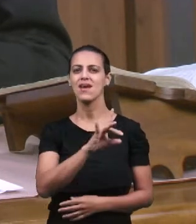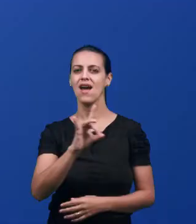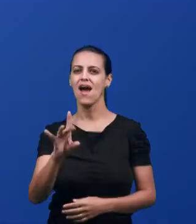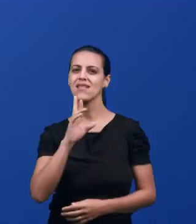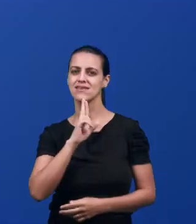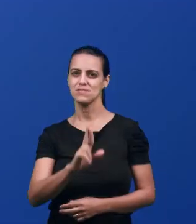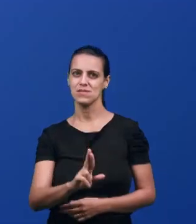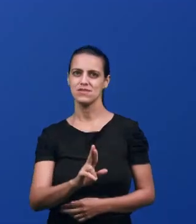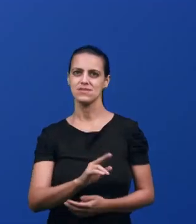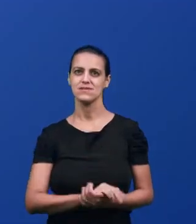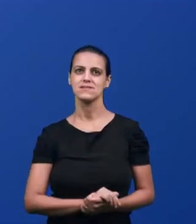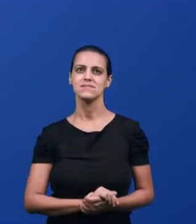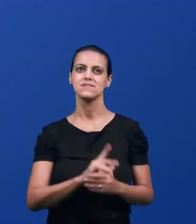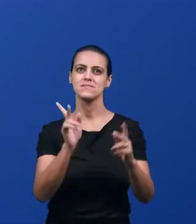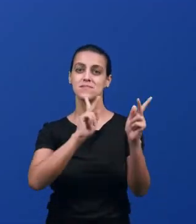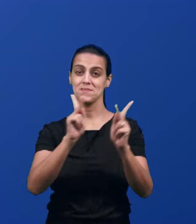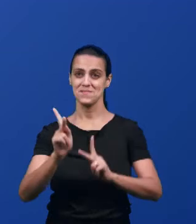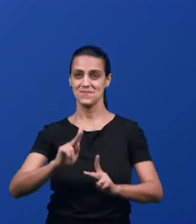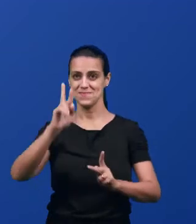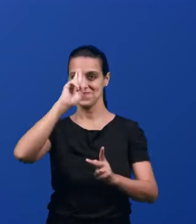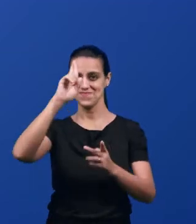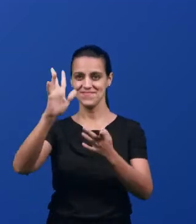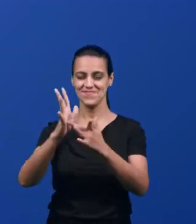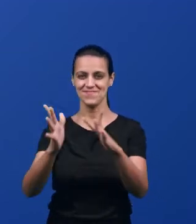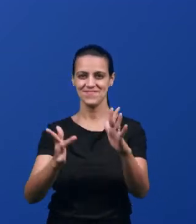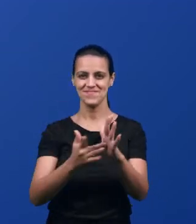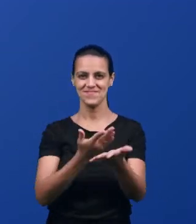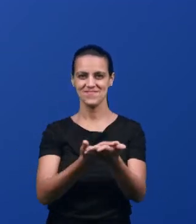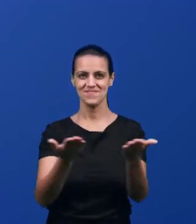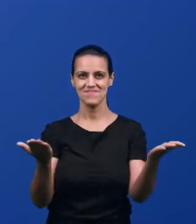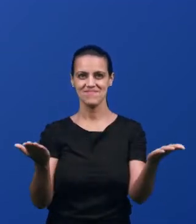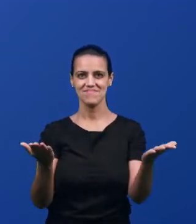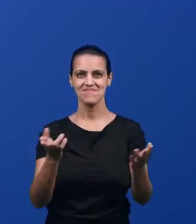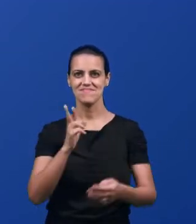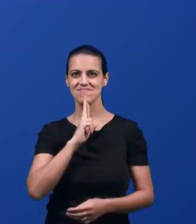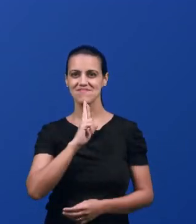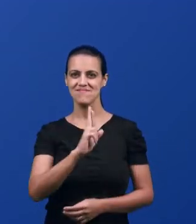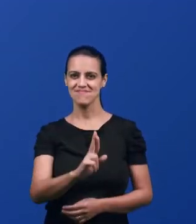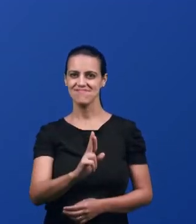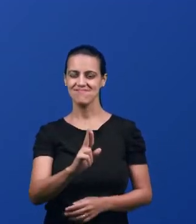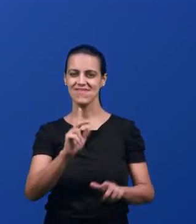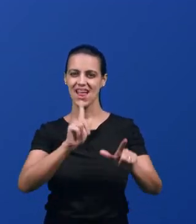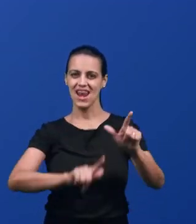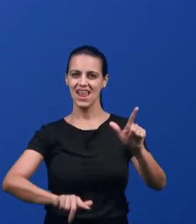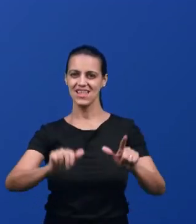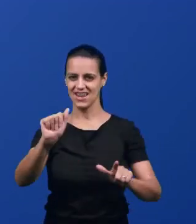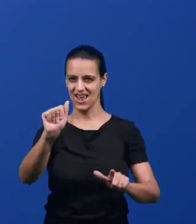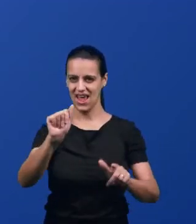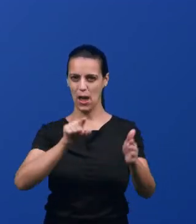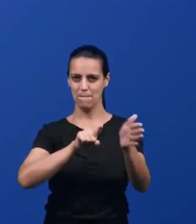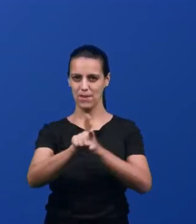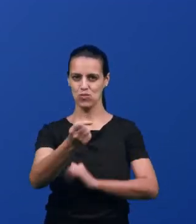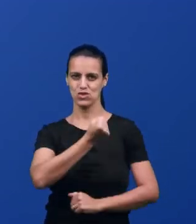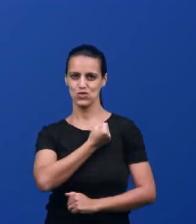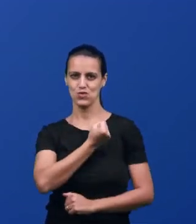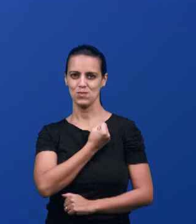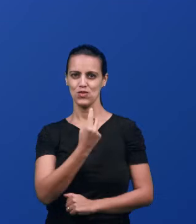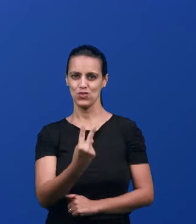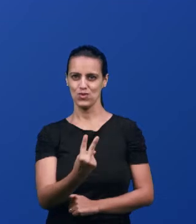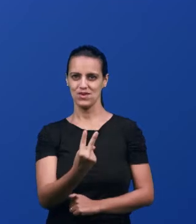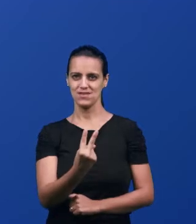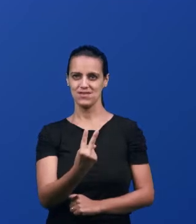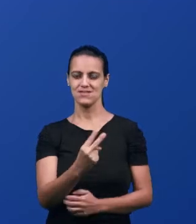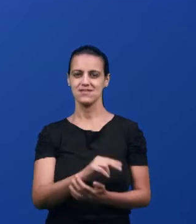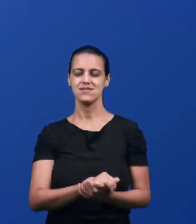questions. Passons à chacune des réponses de la séquence. La paix du Seigneur Jésus, mes frères. En répondant la